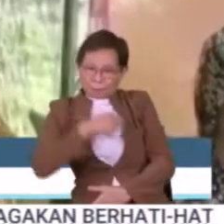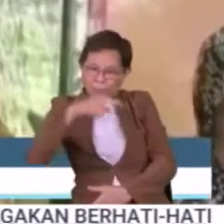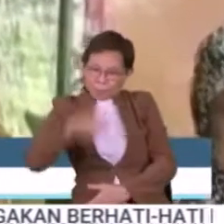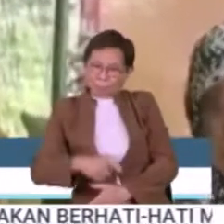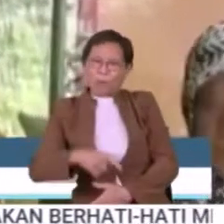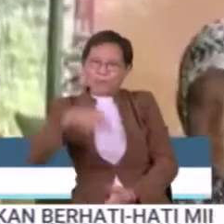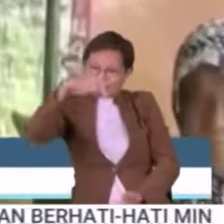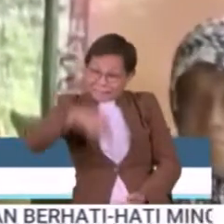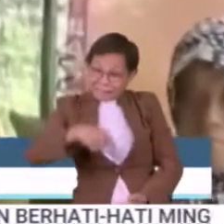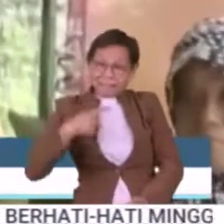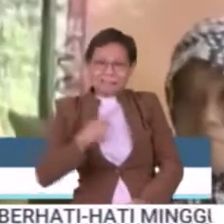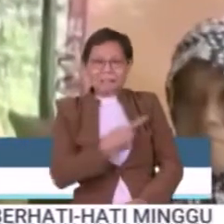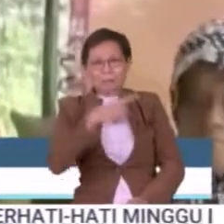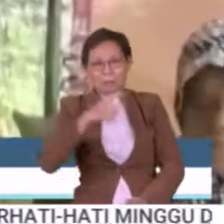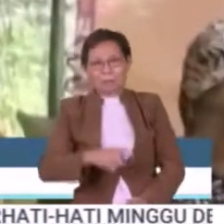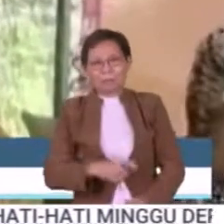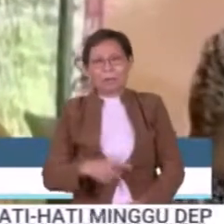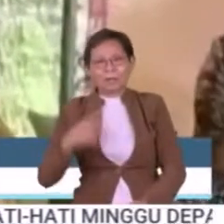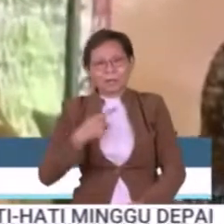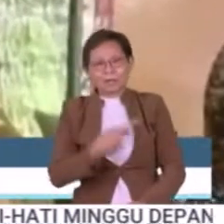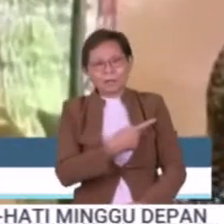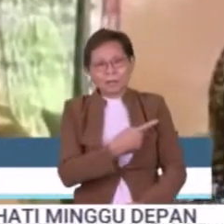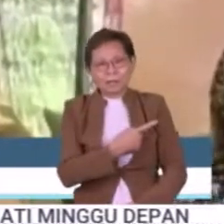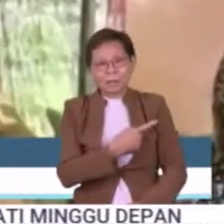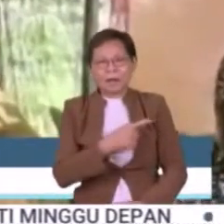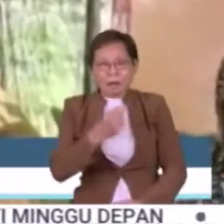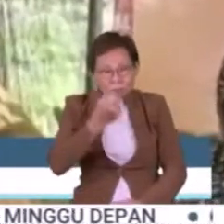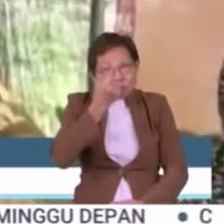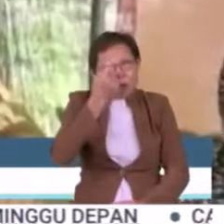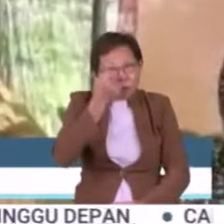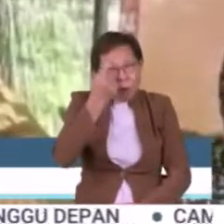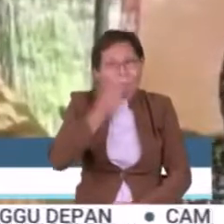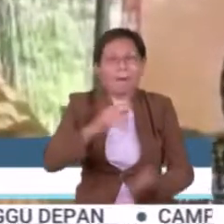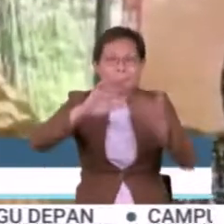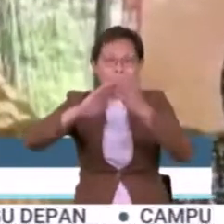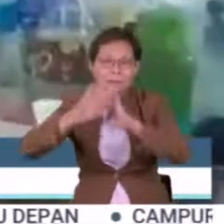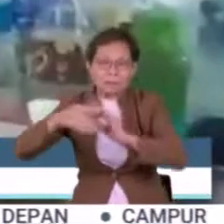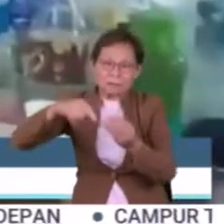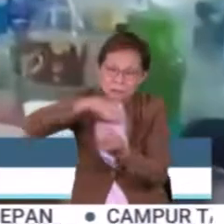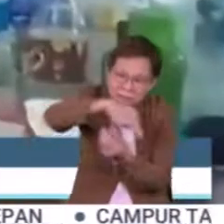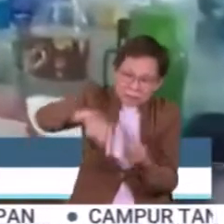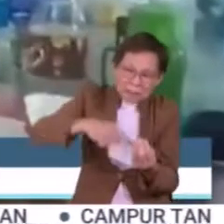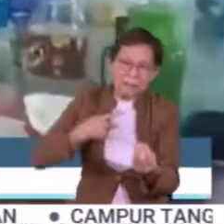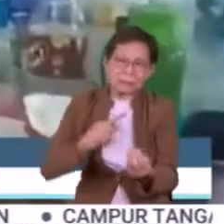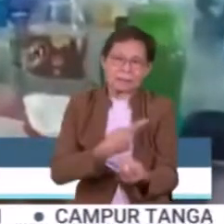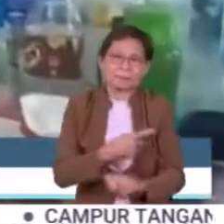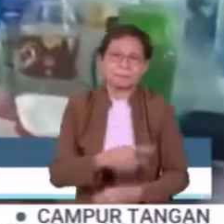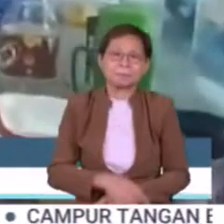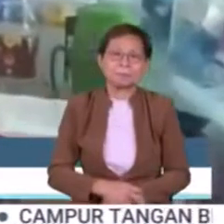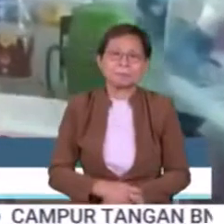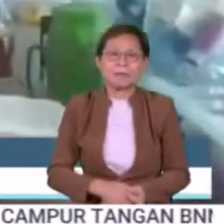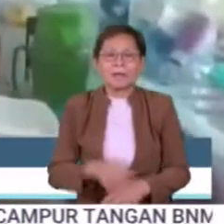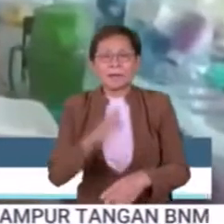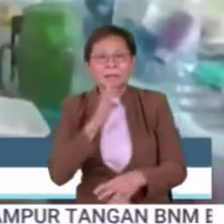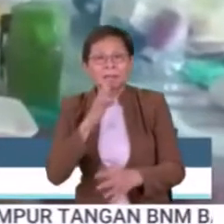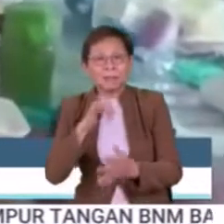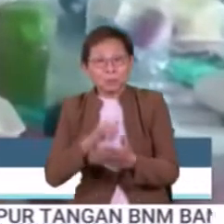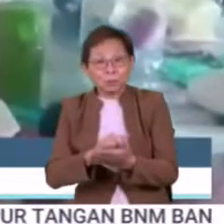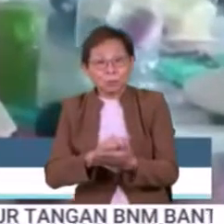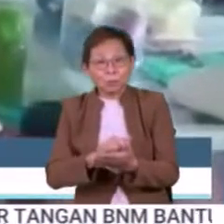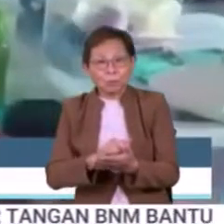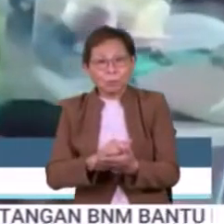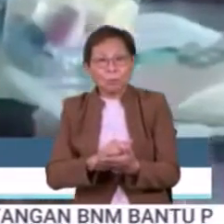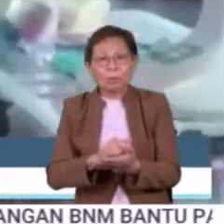perlukan, inilah yang kita perlu ucapkan kepada masyarakat yang ada, masyarakat sekeliling. Beliau berkata demikian